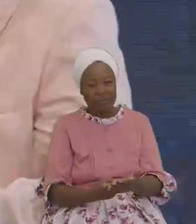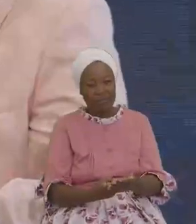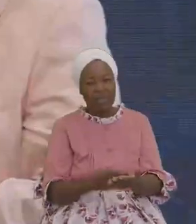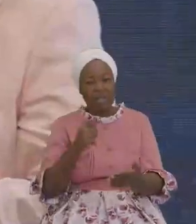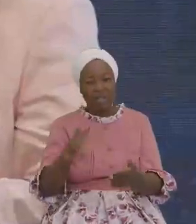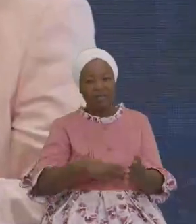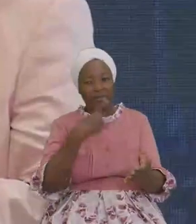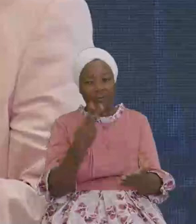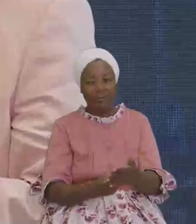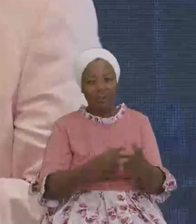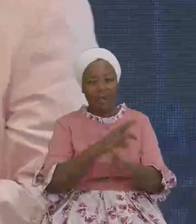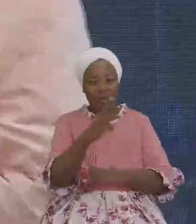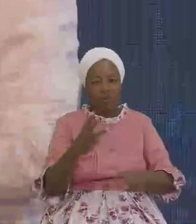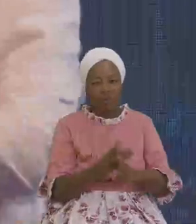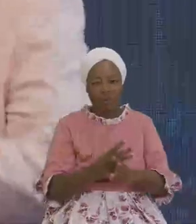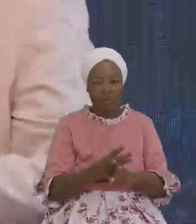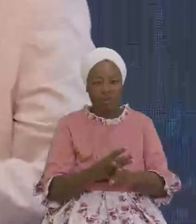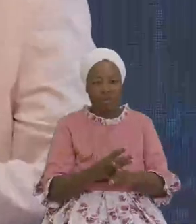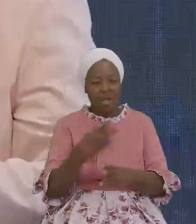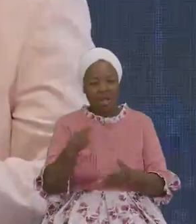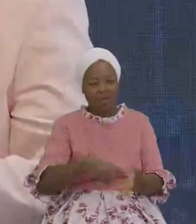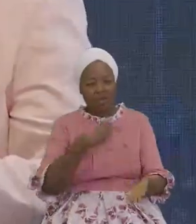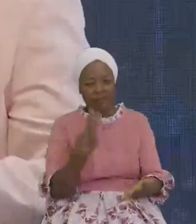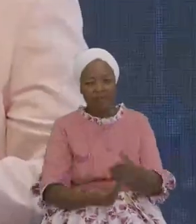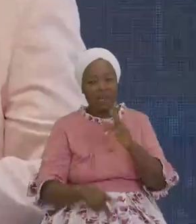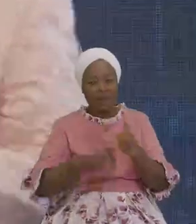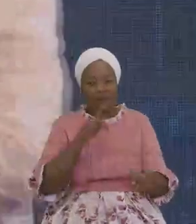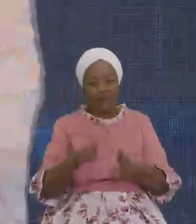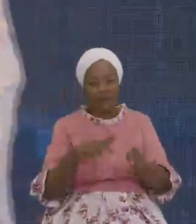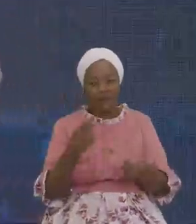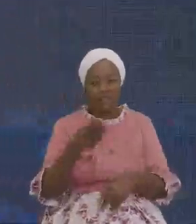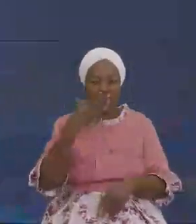Le monde déchu. Les gens déchus.